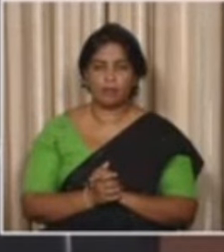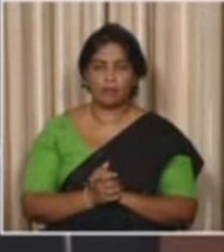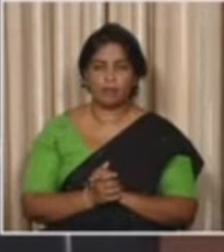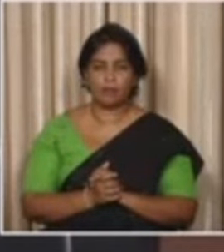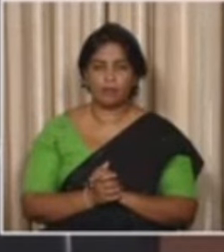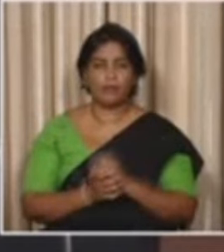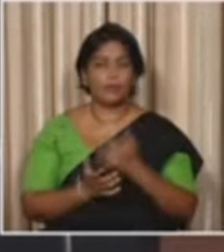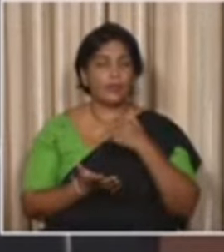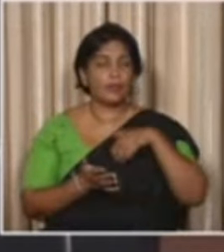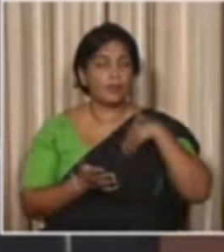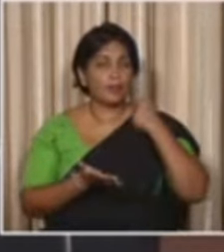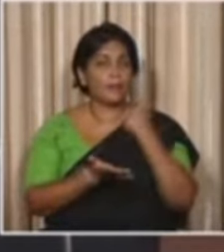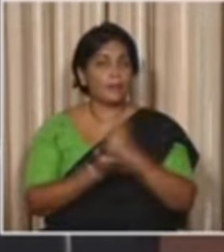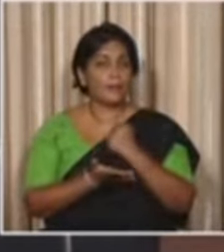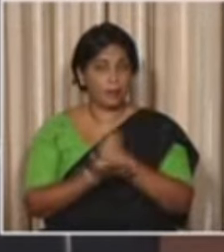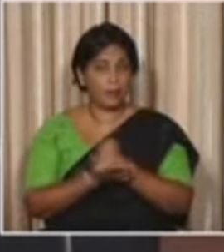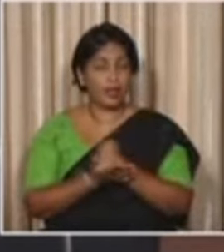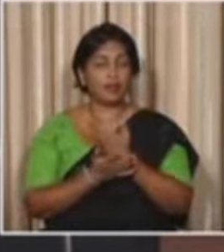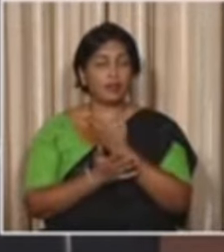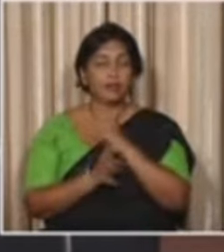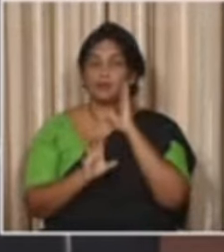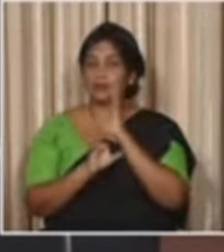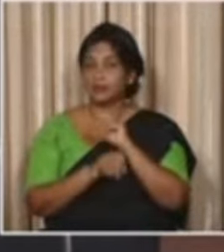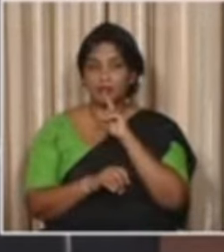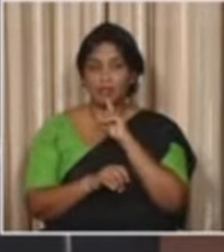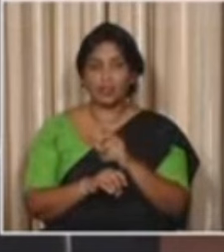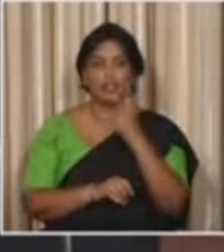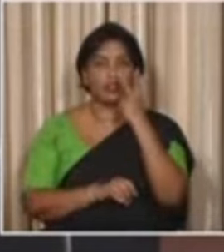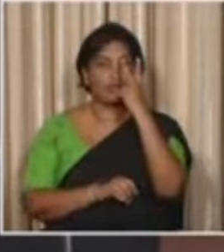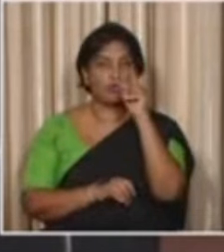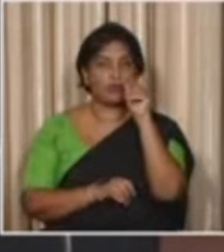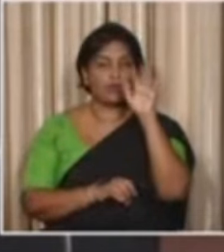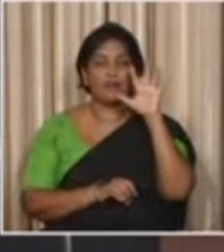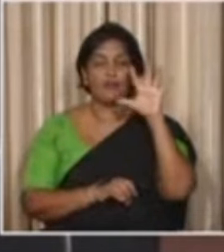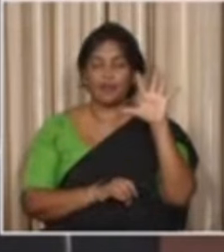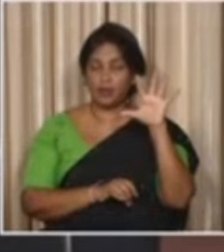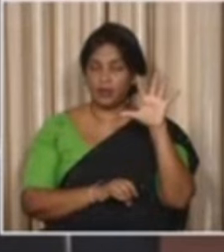සෙන්ට්‍රල් බැංක් නිවුස් ලෙටර් එකේ තියෙනවා 2.5